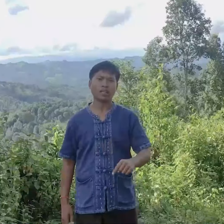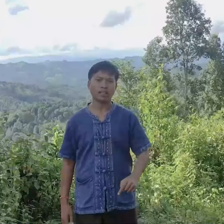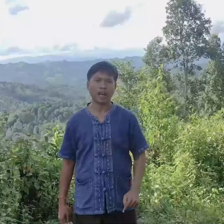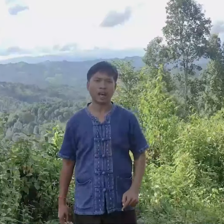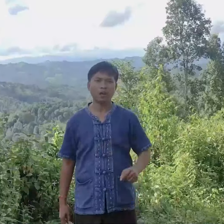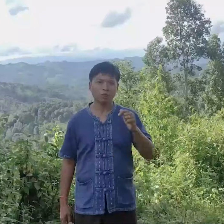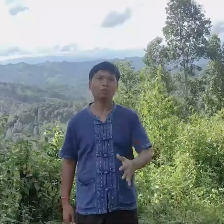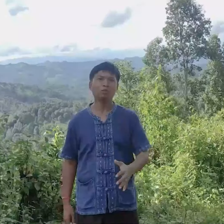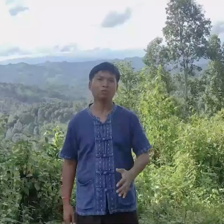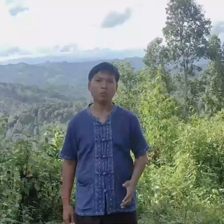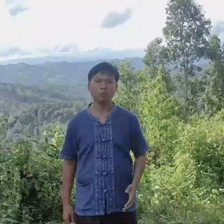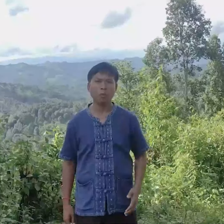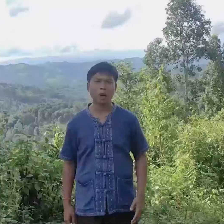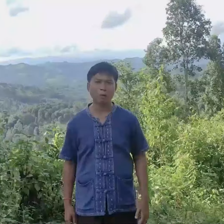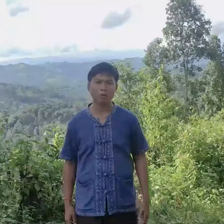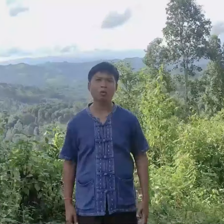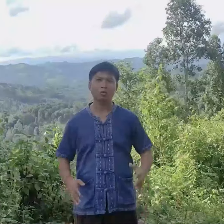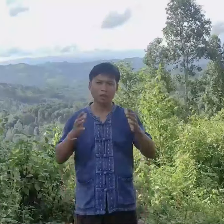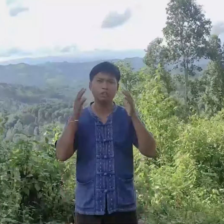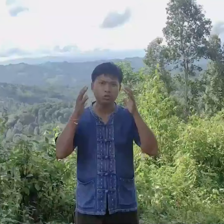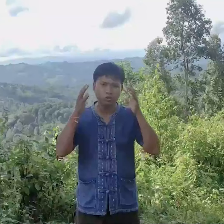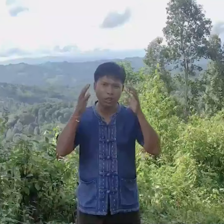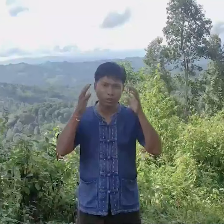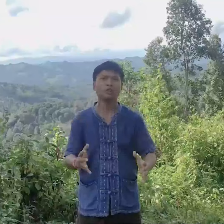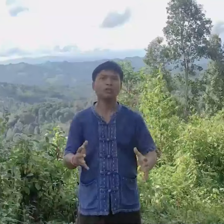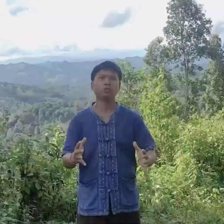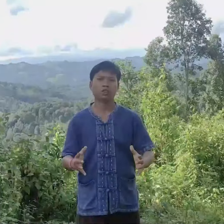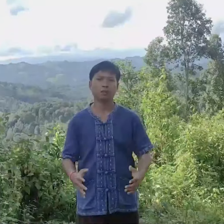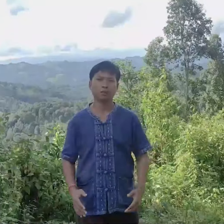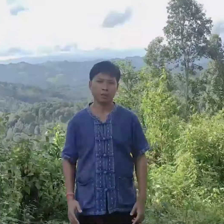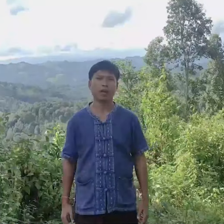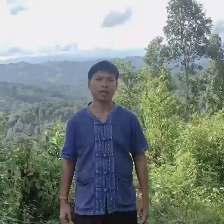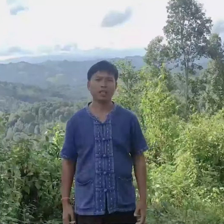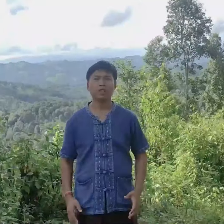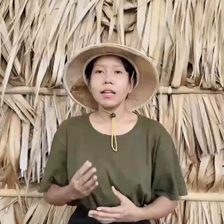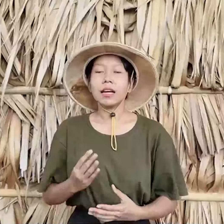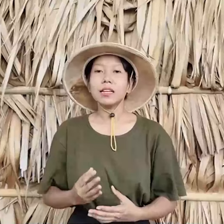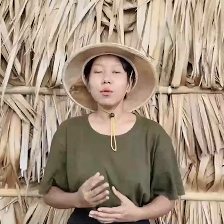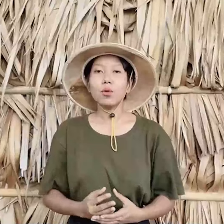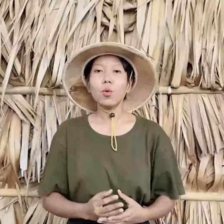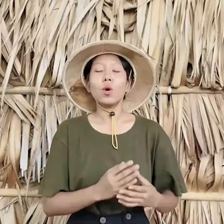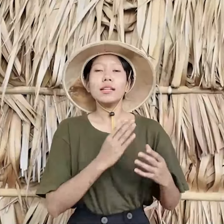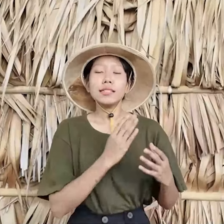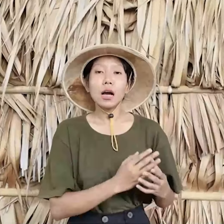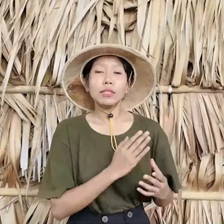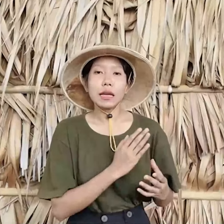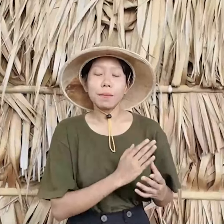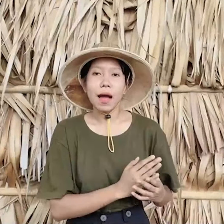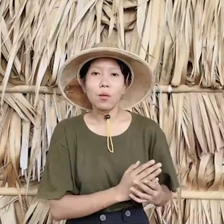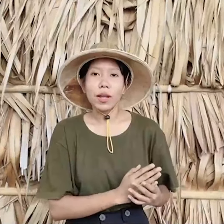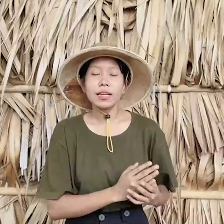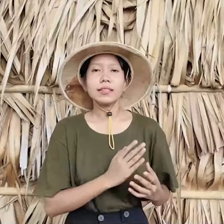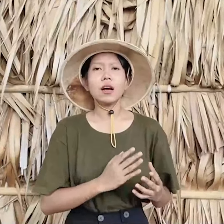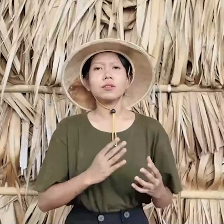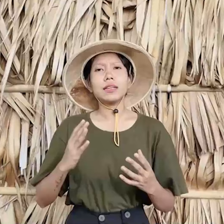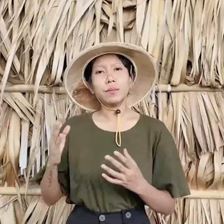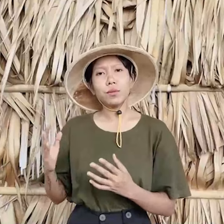ရုန်းကန်နိုင်နေတာဟာပြည်သူလူထုရဲ့ပူပေါင်းပါဝင်မှုပြည်သူလူထုရဲ့အကူအညီမှုတွေကြောင့်ဖြစ်ပါတ ယ်။ဒါကြောင့်မို့လို့စစ်ကောင်စီအပါအဝ